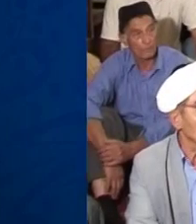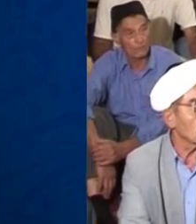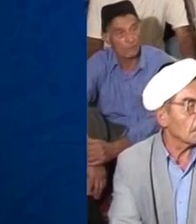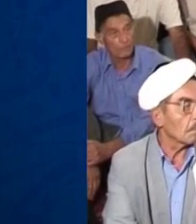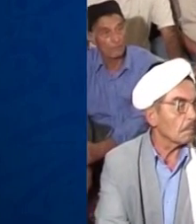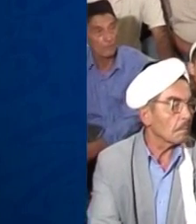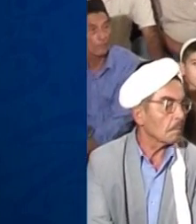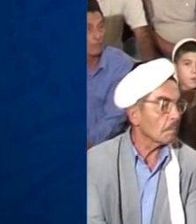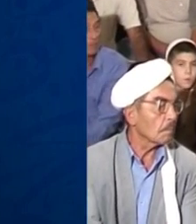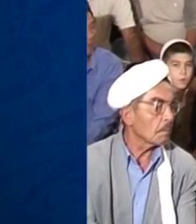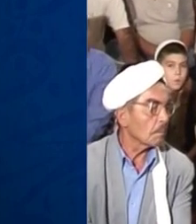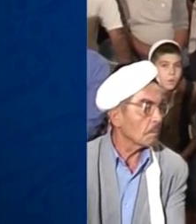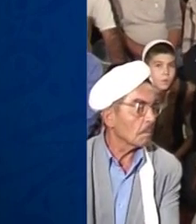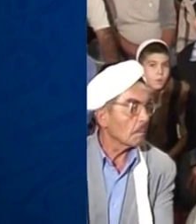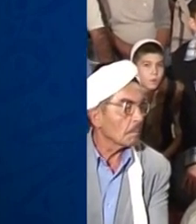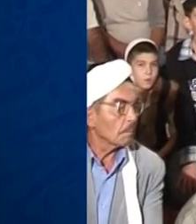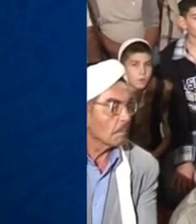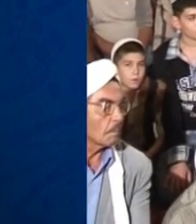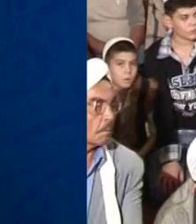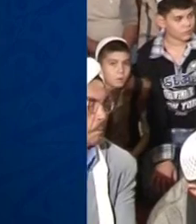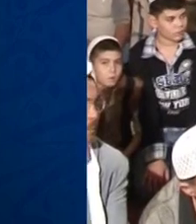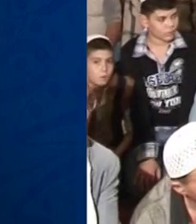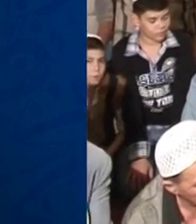بسم الله الرحمن الرحيم.